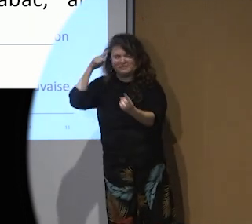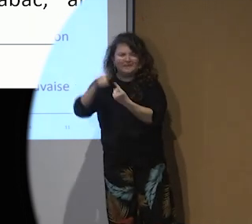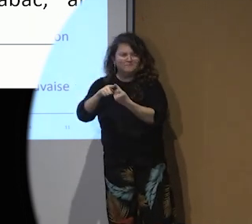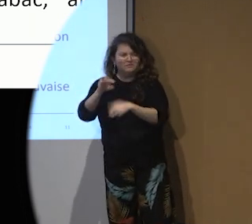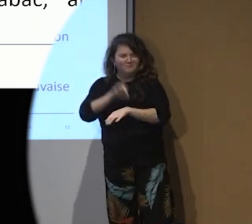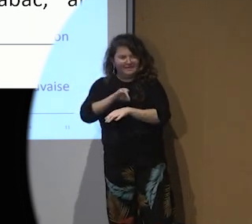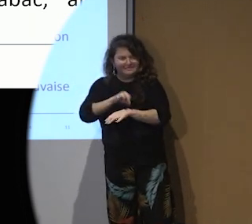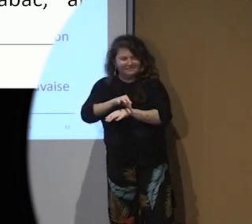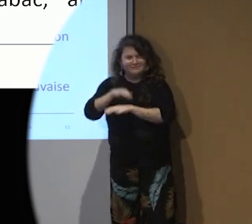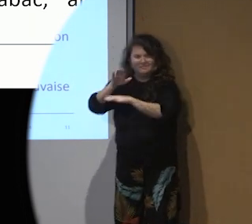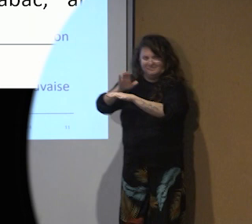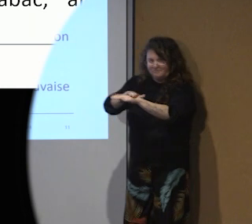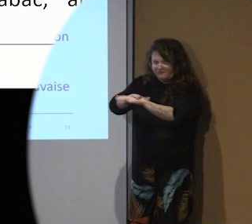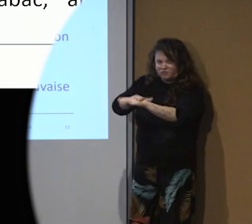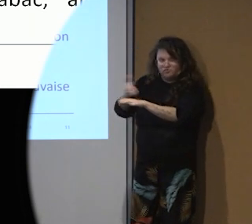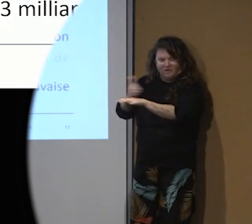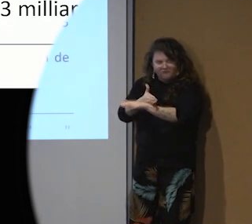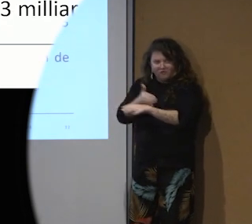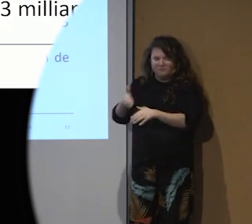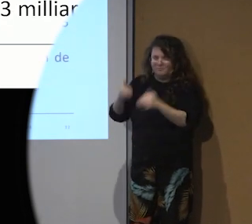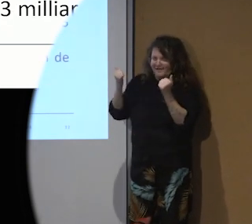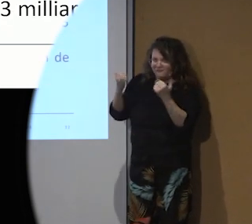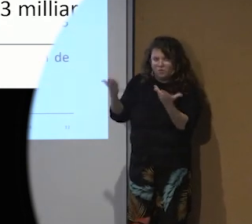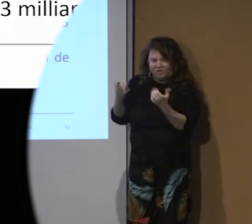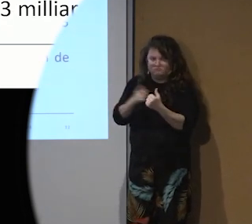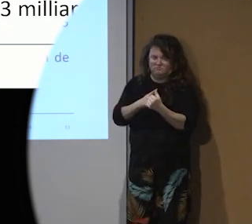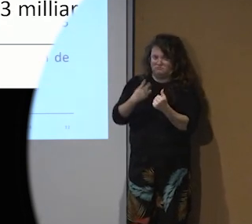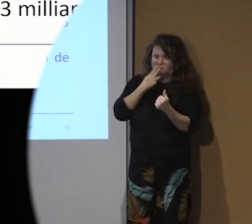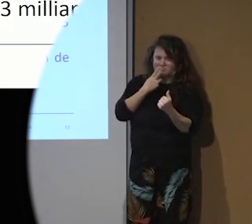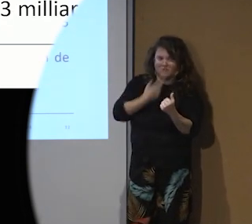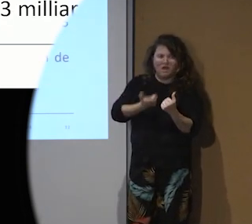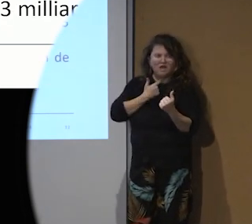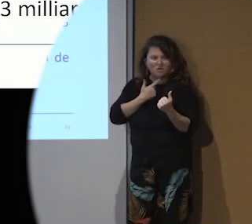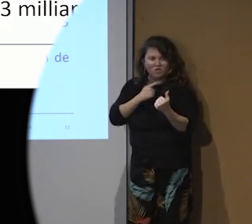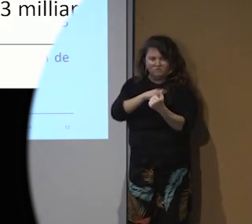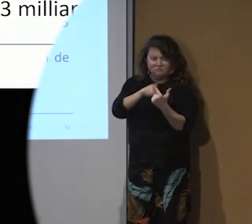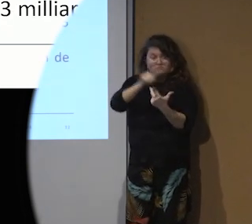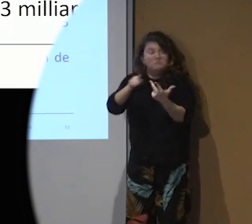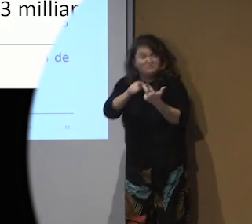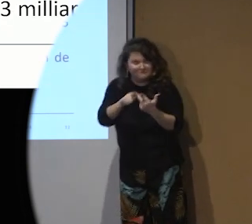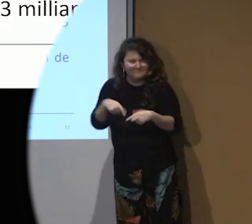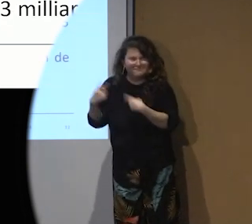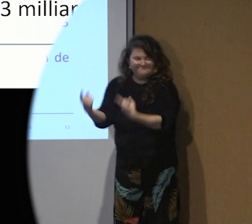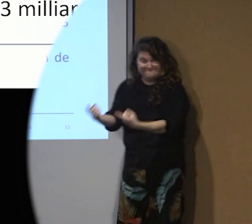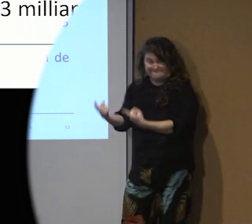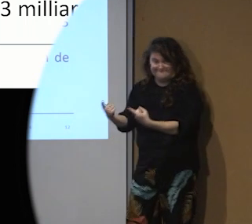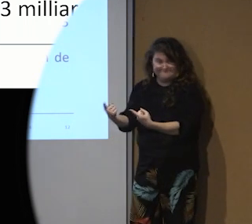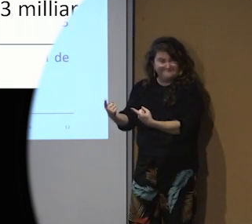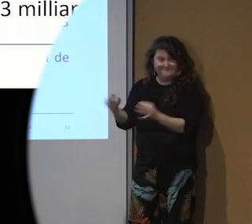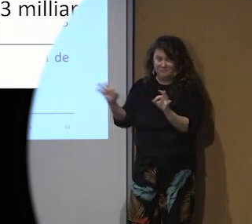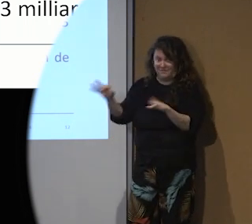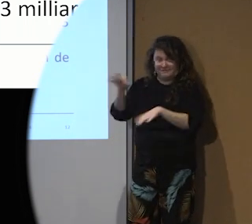tabac, alcool, mauvaise alimentation et sédentarité. La sédentarité est un fléau, une épidémie lente qui